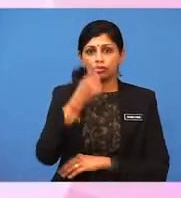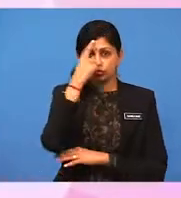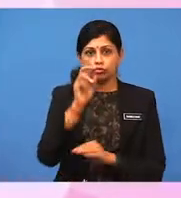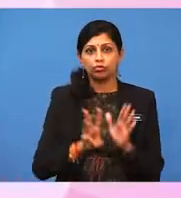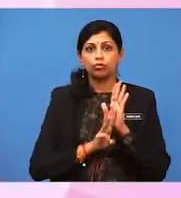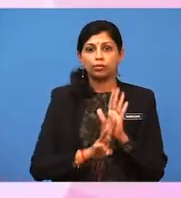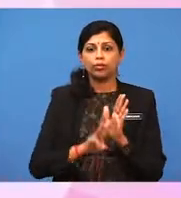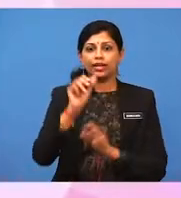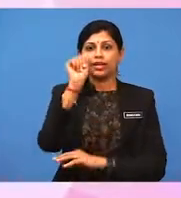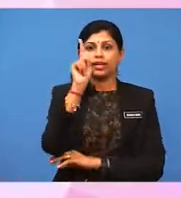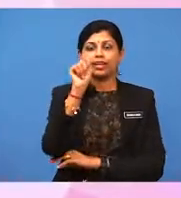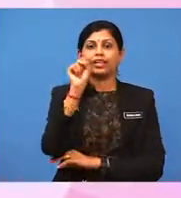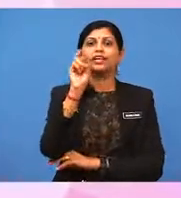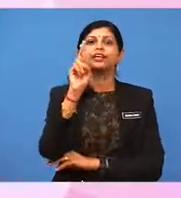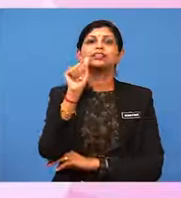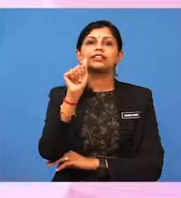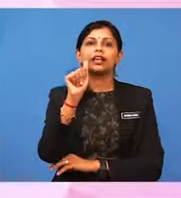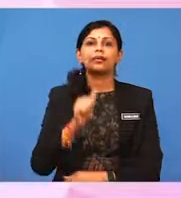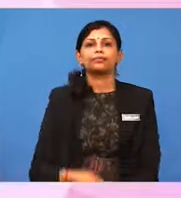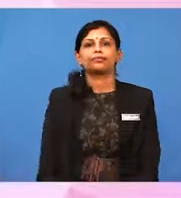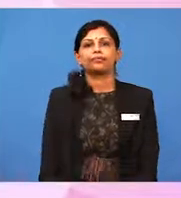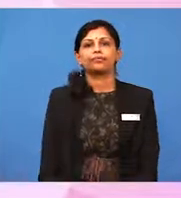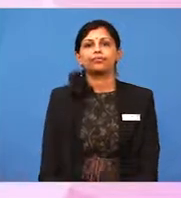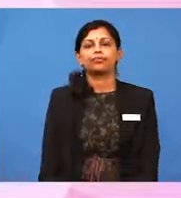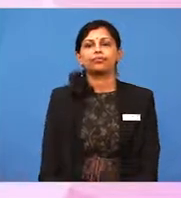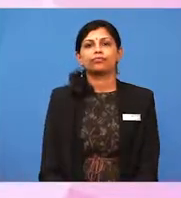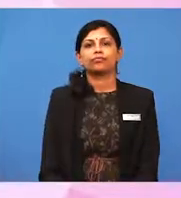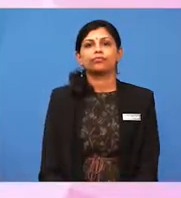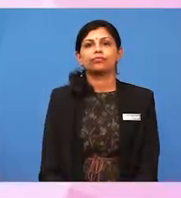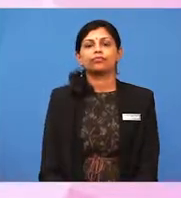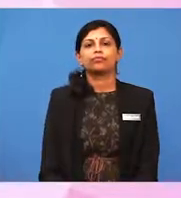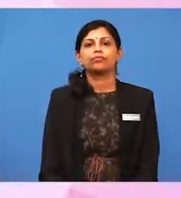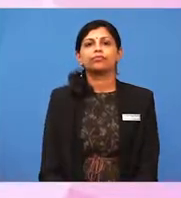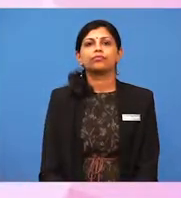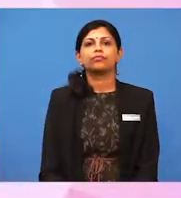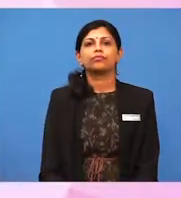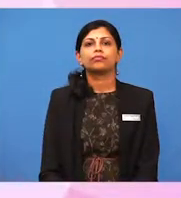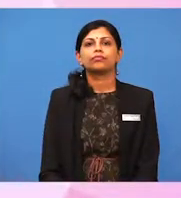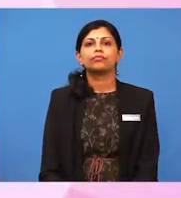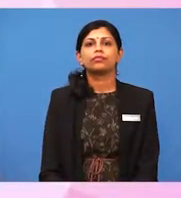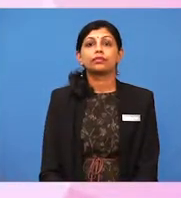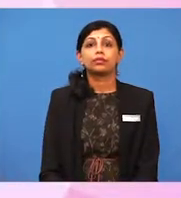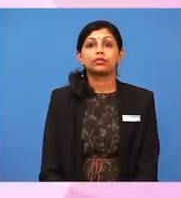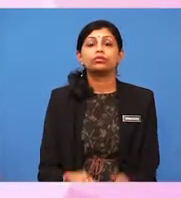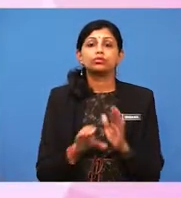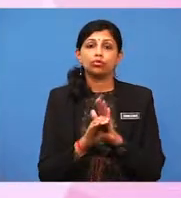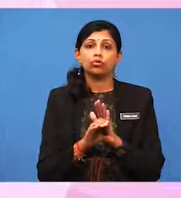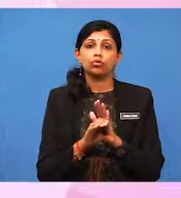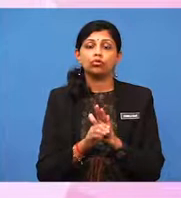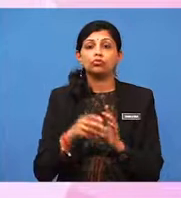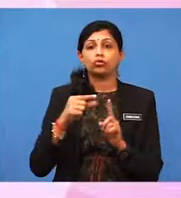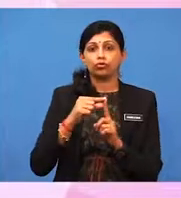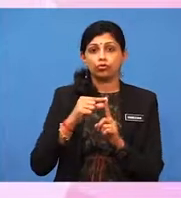untuk mewakili aksara. Char ialah singkatan bagi karakter. Aksara terdiri daripada huruf